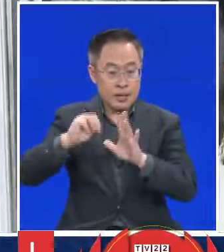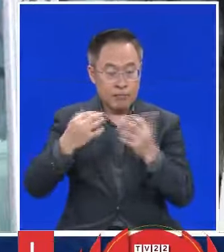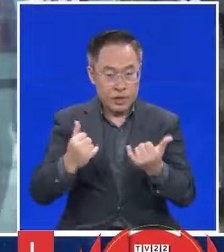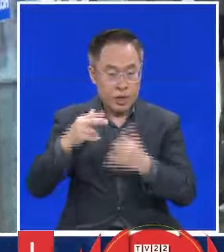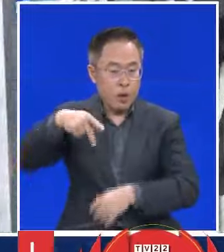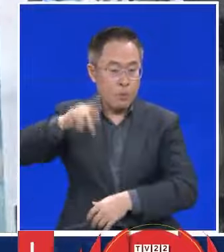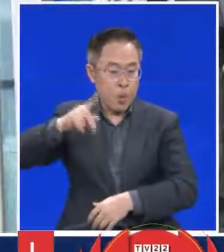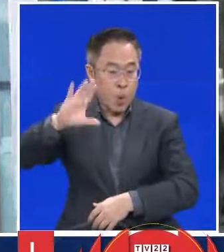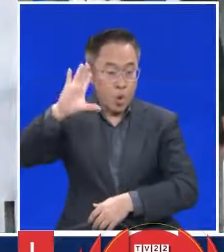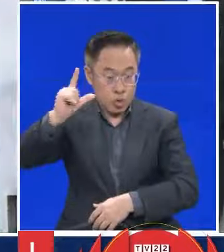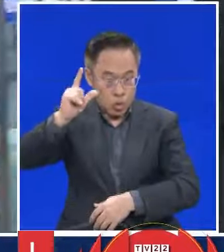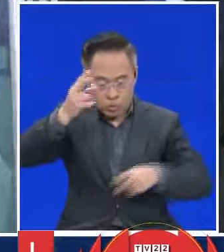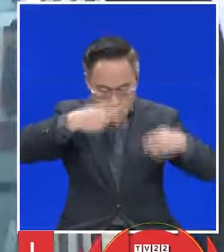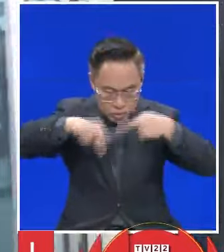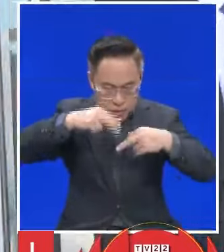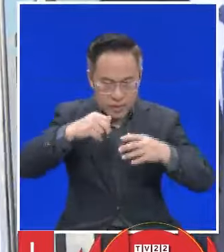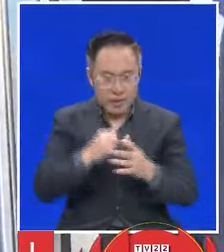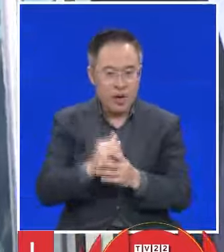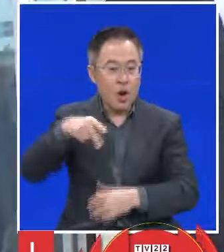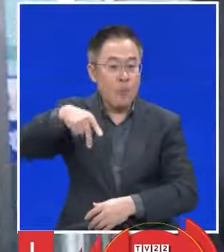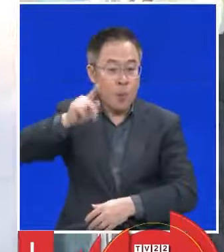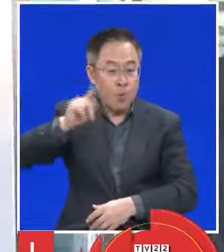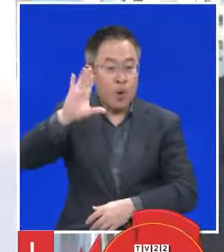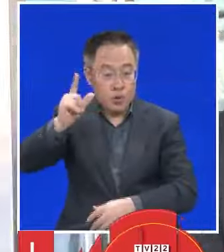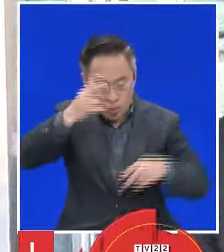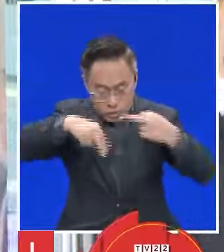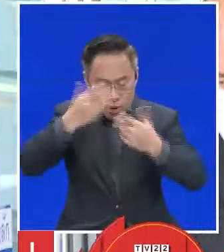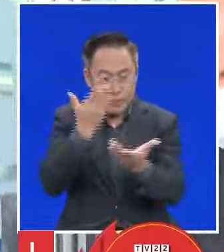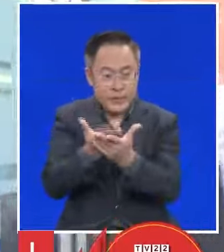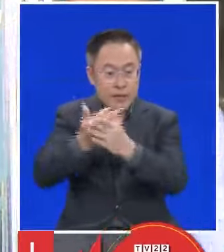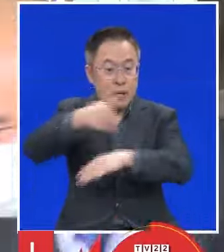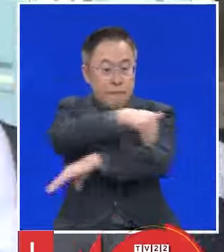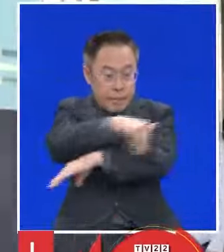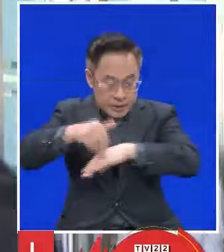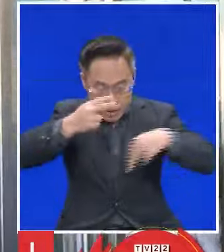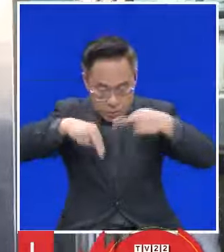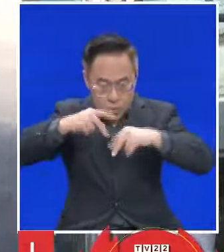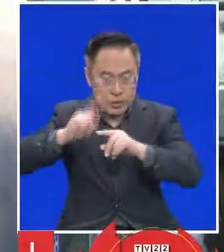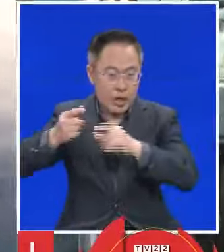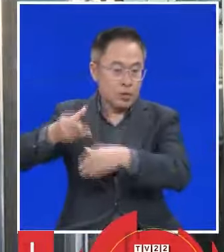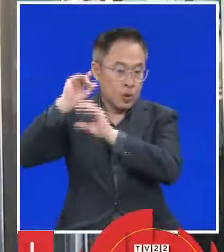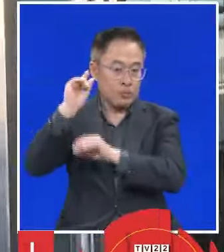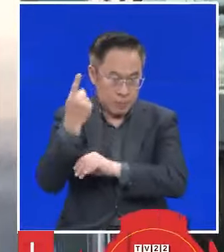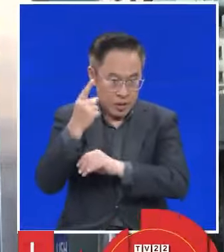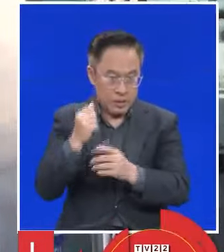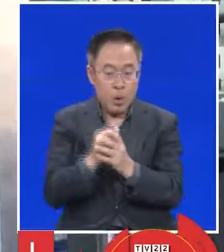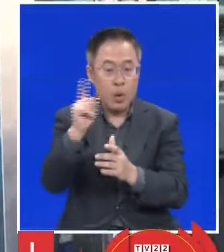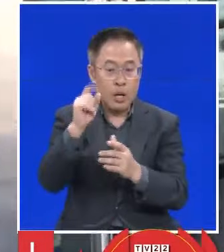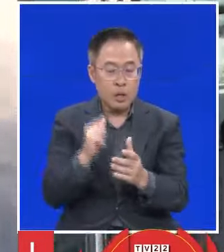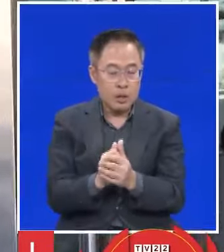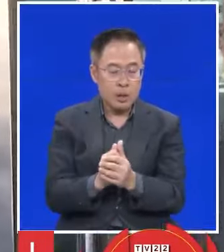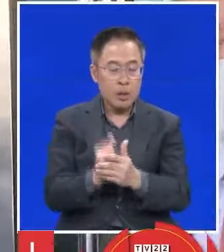ตรวจสอบบัญชีทรัพย์สินตรวจสอบบัญชีทรัพย์สินนะคะกรณีที่ยื่นบัญชีเท็จด้วยคุณ